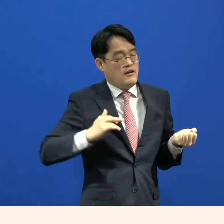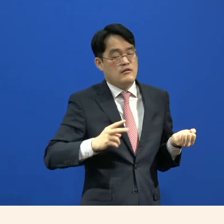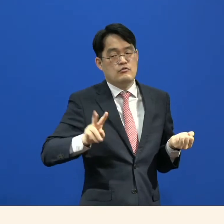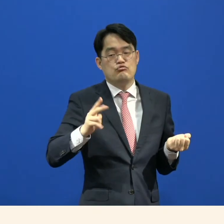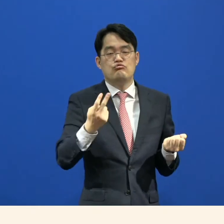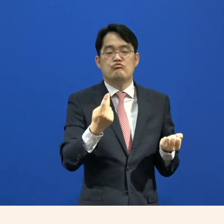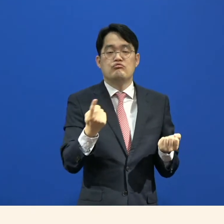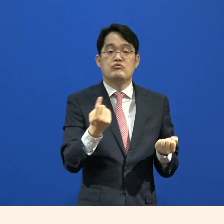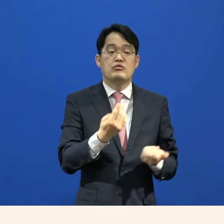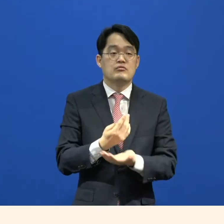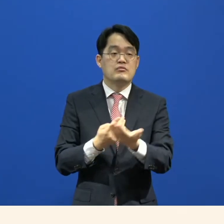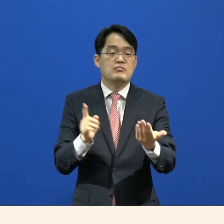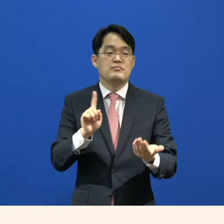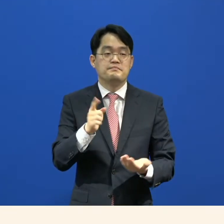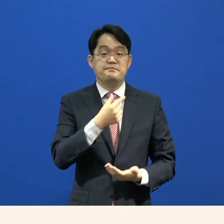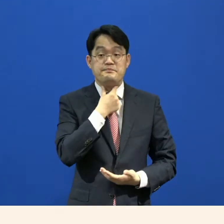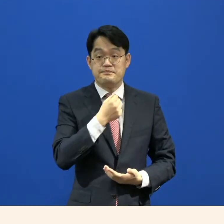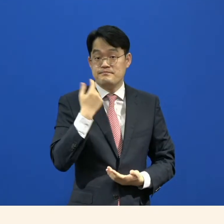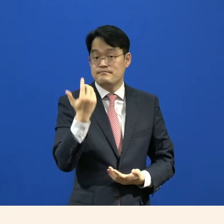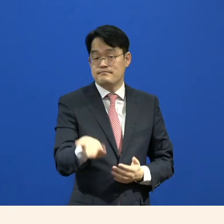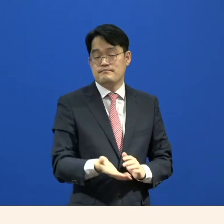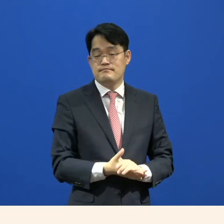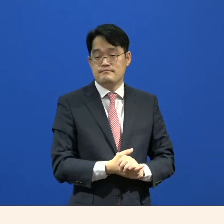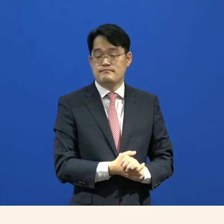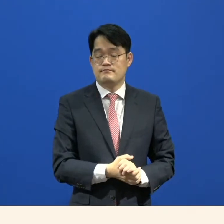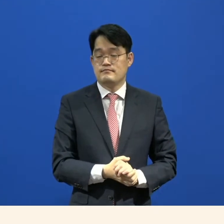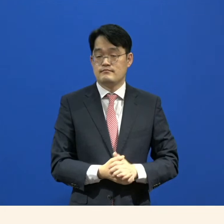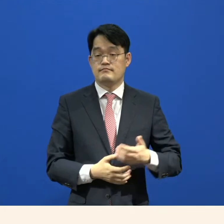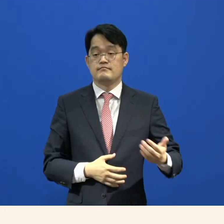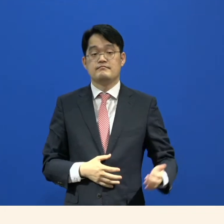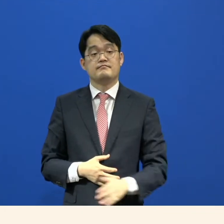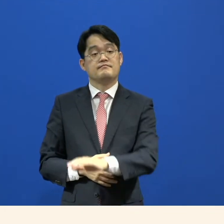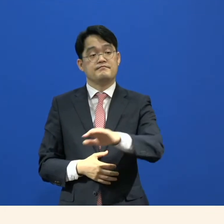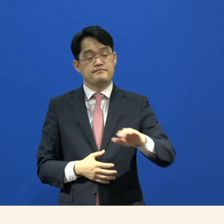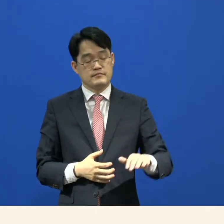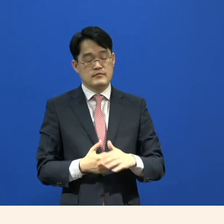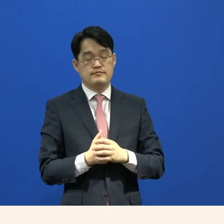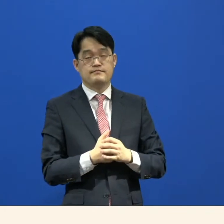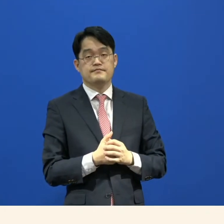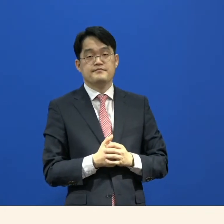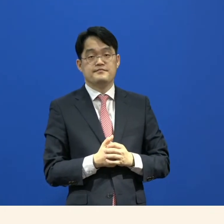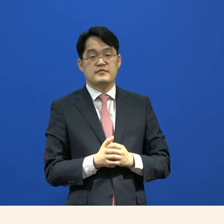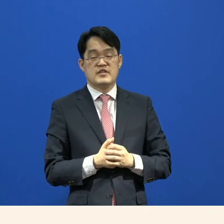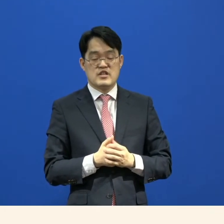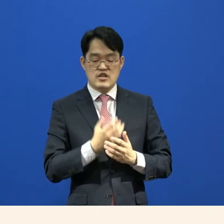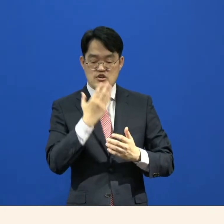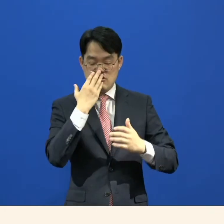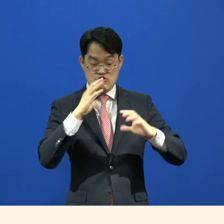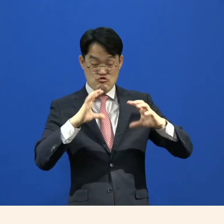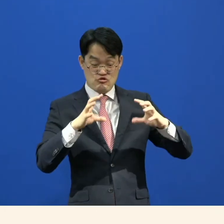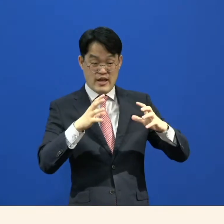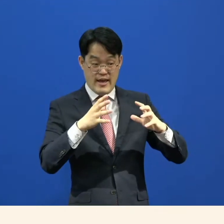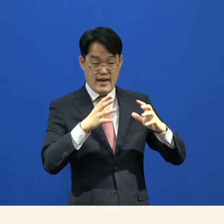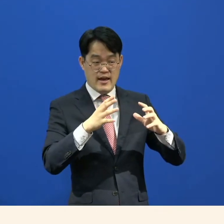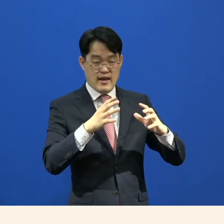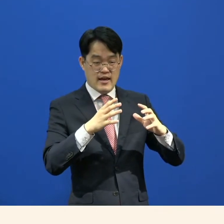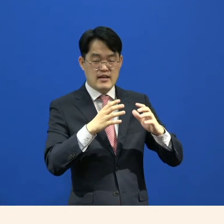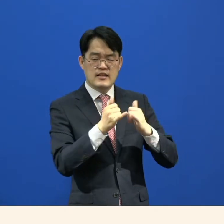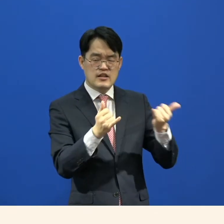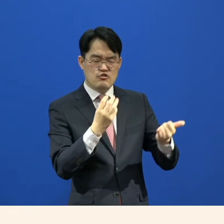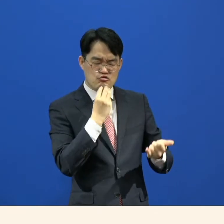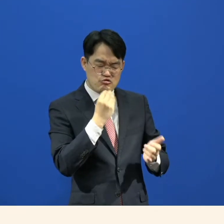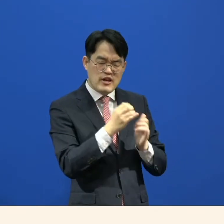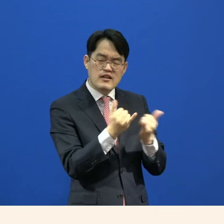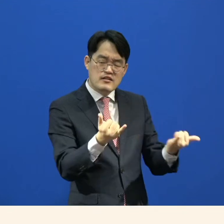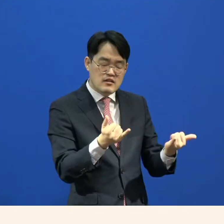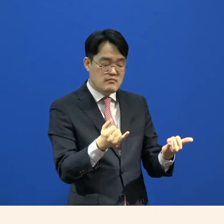유대주의자들은 여전히 할례를 주장했습니다. 그들은 여전히 육체를 신뢰했습니다. 그들은 예수의 십자가만으로 충분하지 않다고